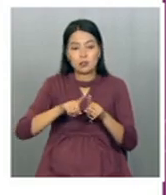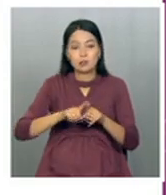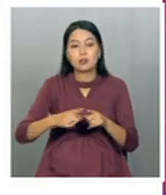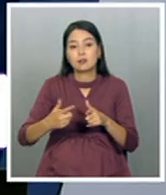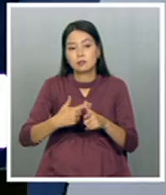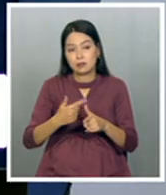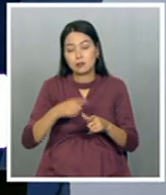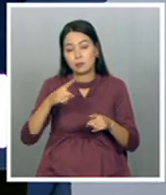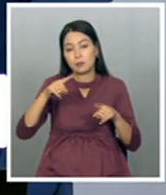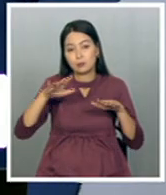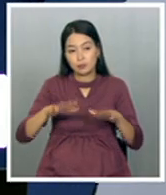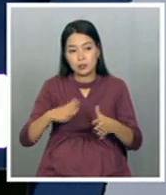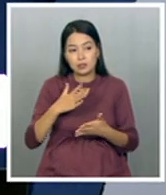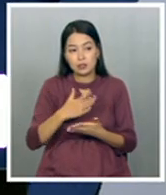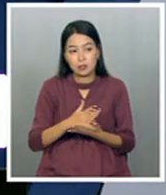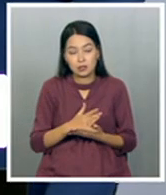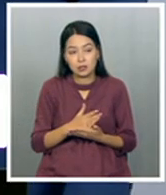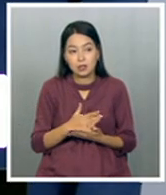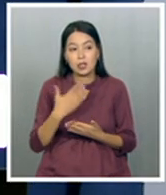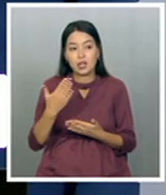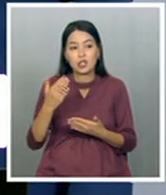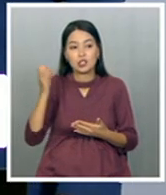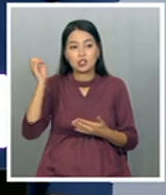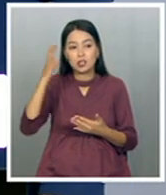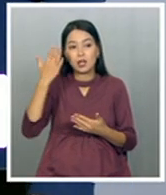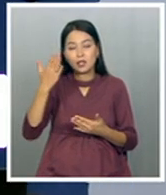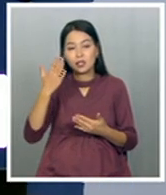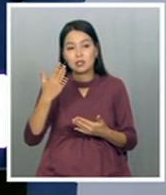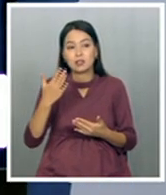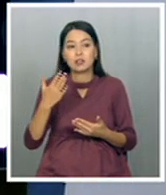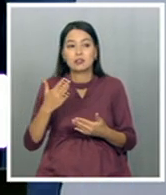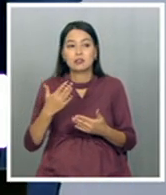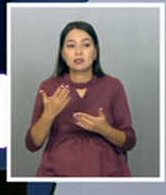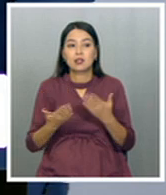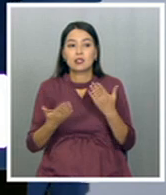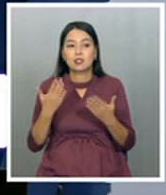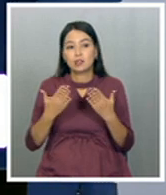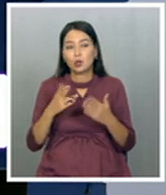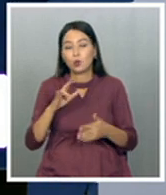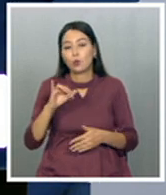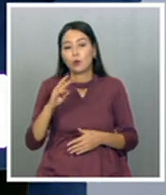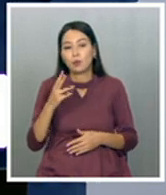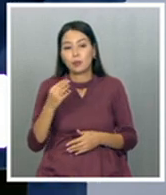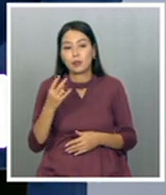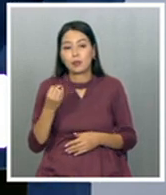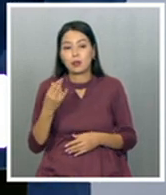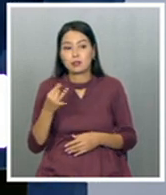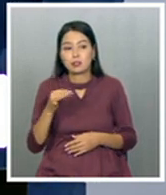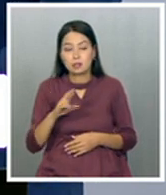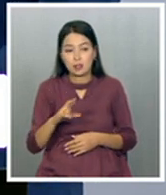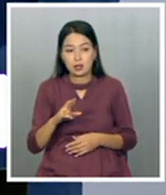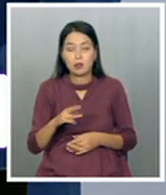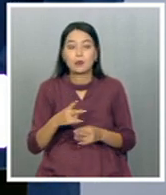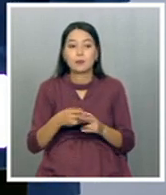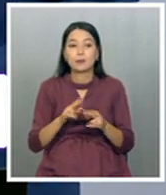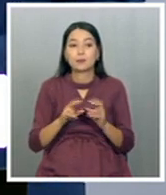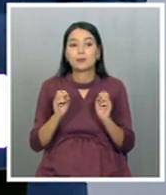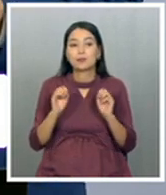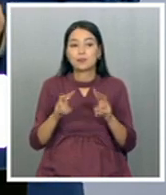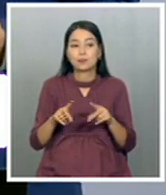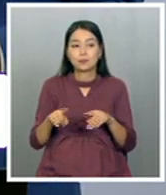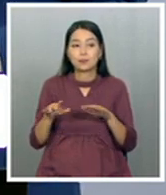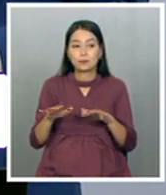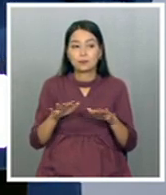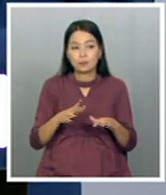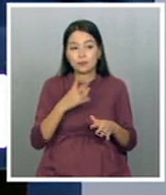жерден. Шырақтардың шарықтауы немесе кульминациясы. Яғни жаңа біз өткеніміздей орта ендіктерде орналасқан